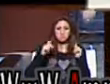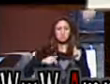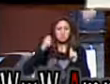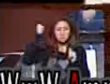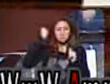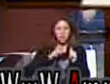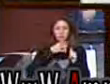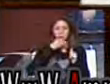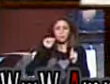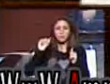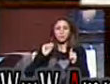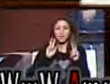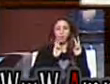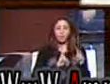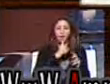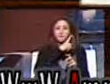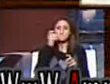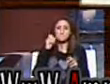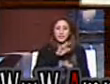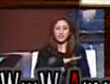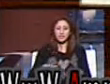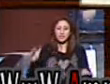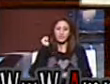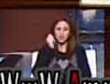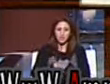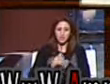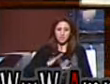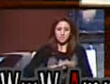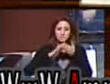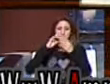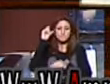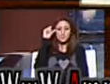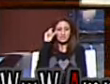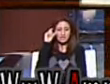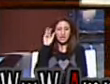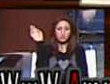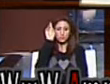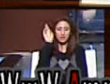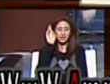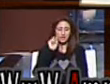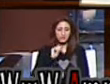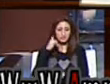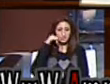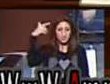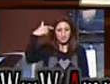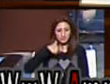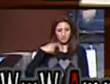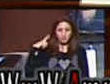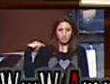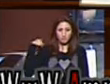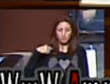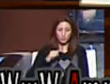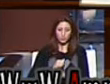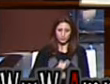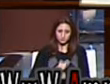والده بوقف 100 فدان لخدمة مساجد وكنائس الأقصر مناصفة. معنا على التليفون ست اللواء أحمد